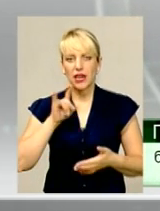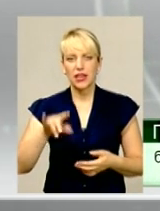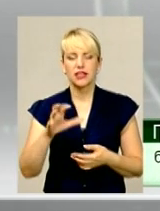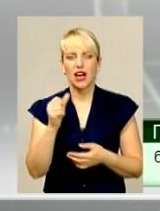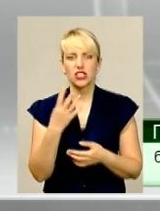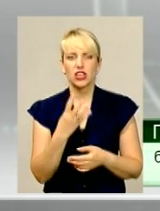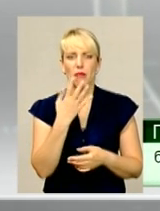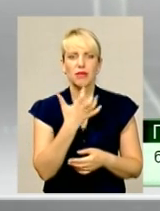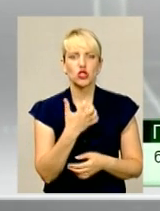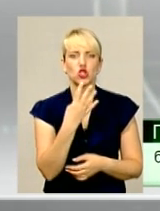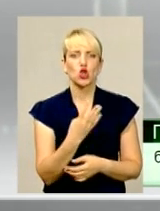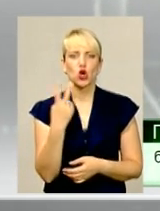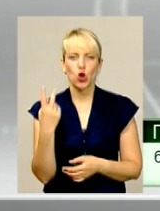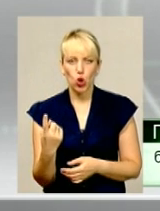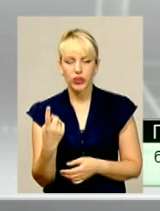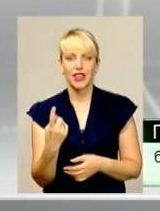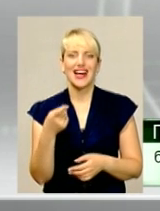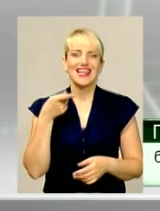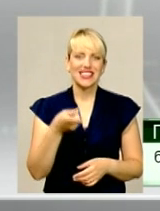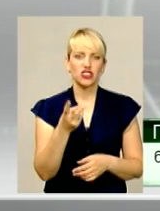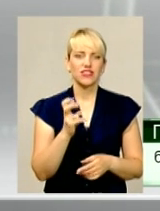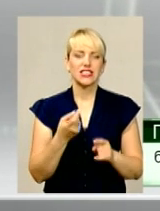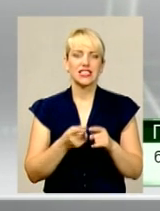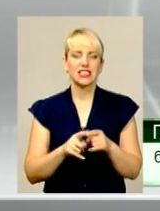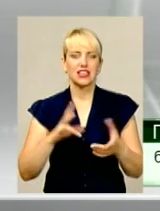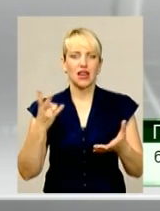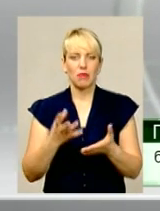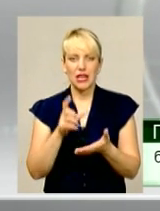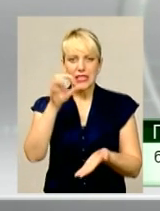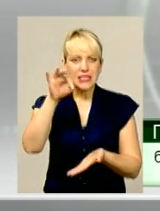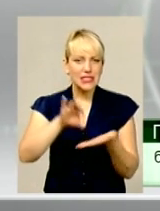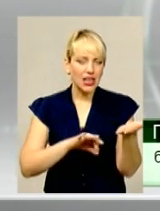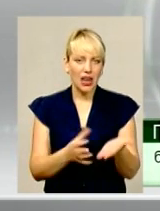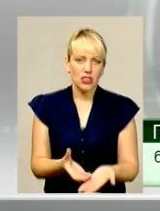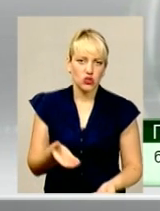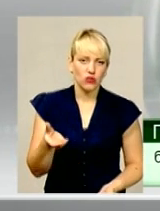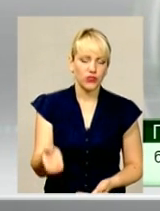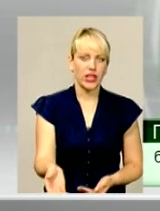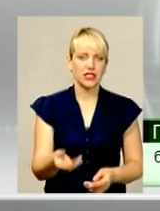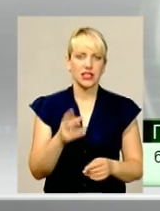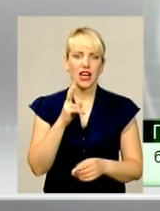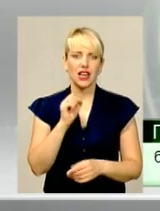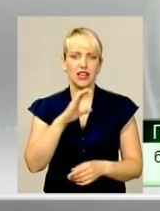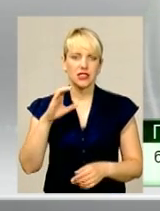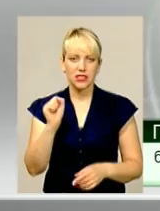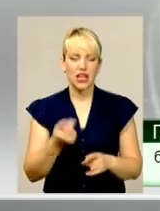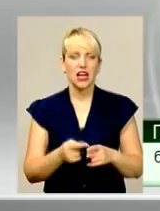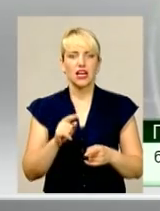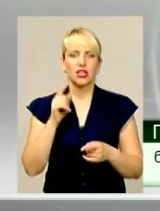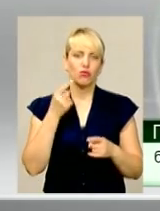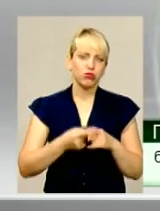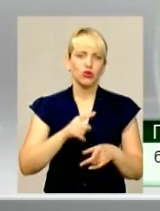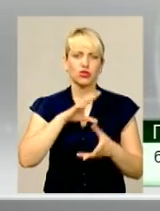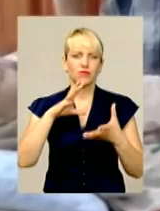541 тисяча двісті, це треба зразу в касу внести. І плюс там оговорка, плюс-мінус – це 1100